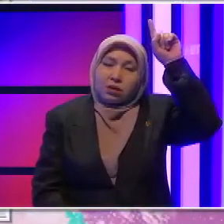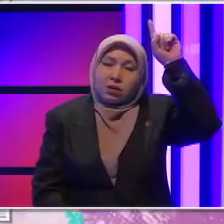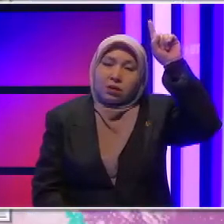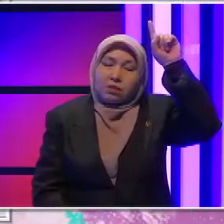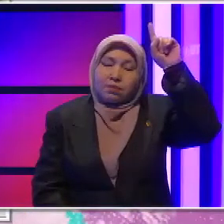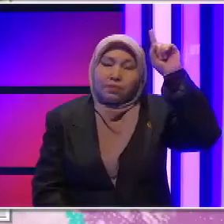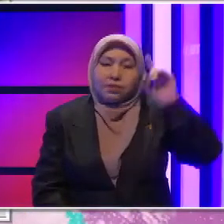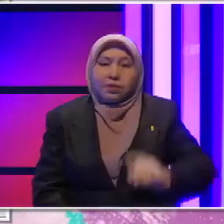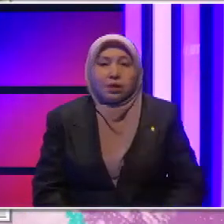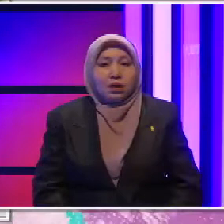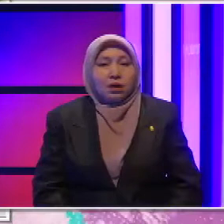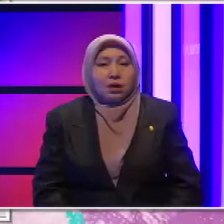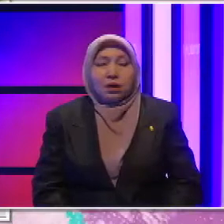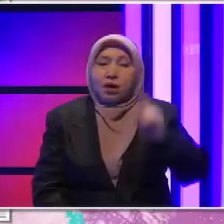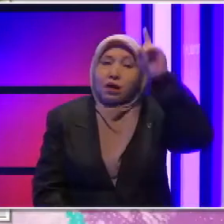الرحيم